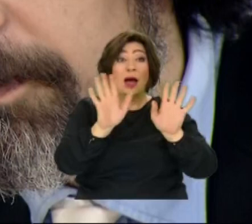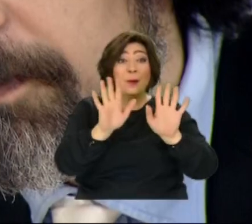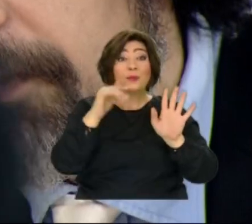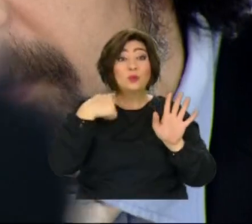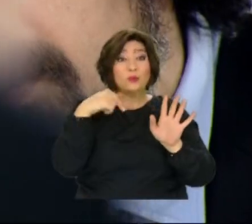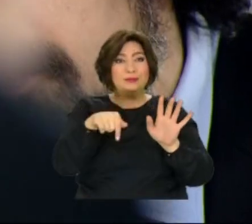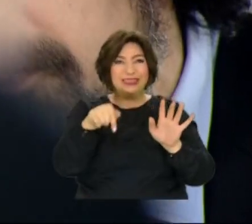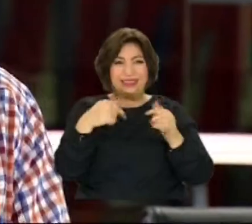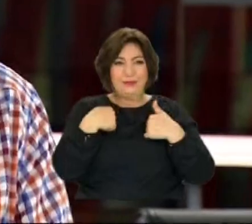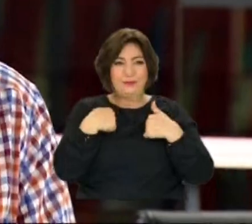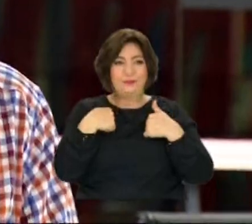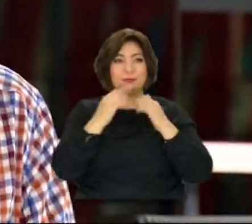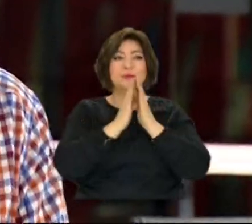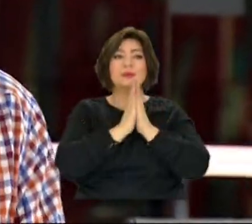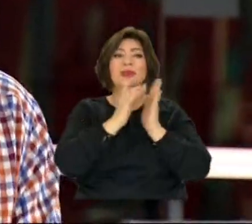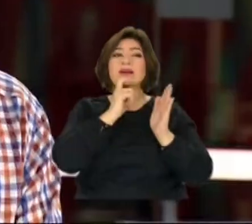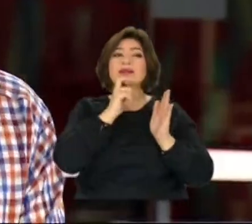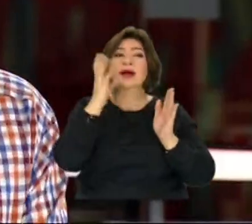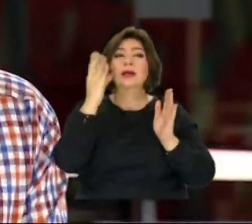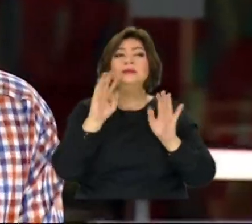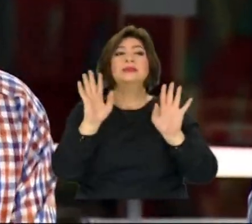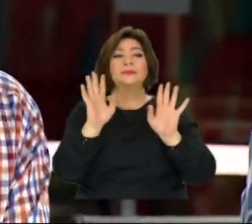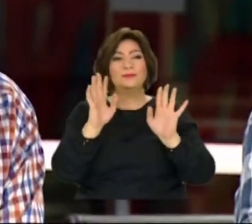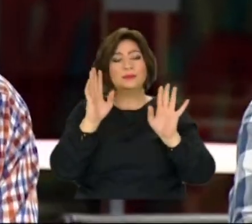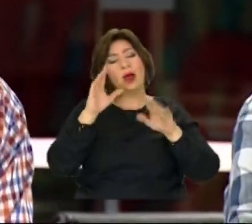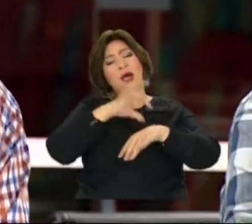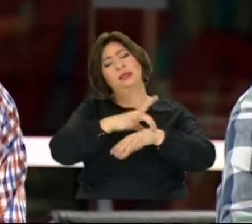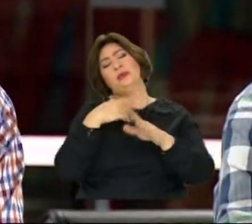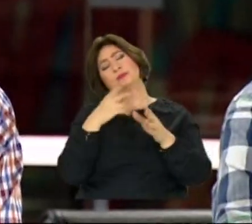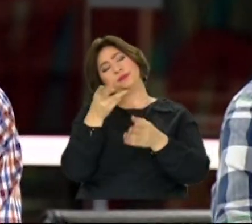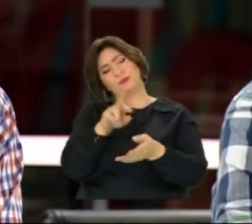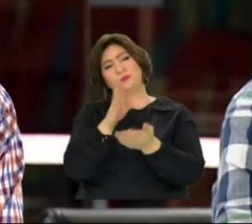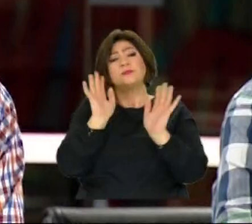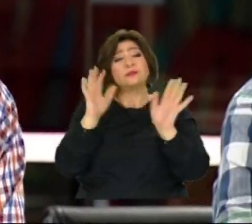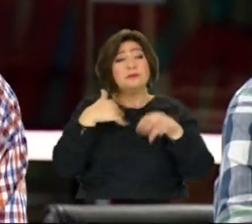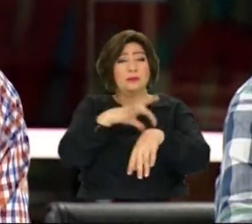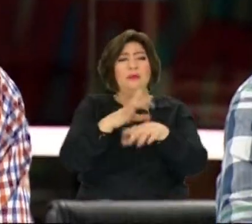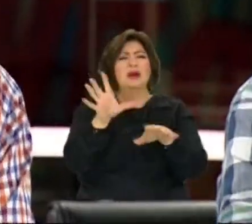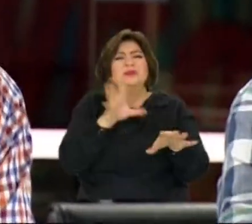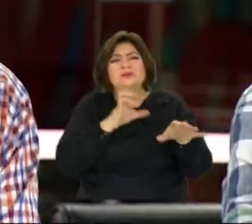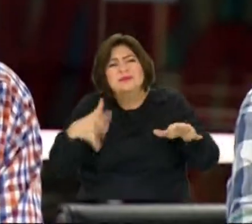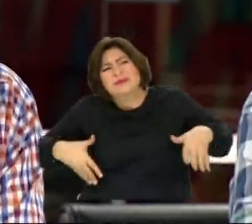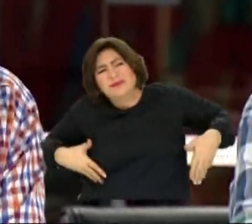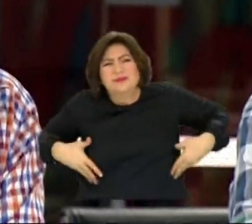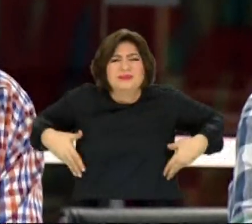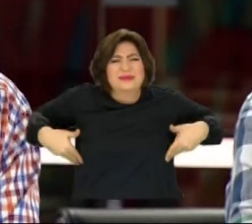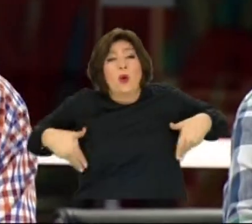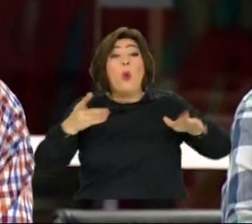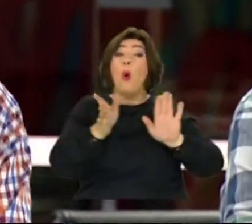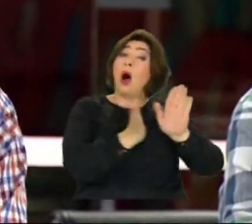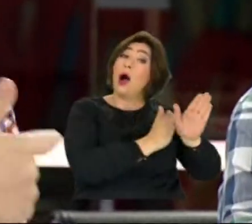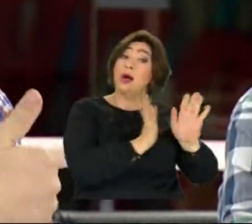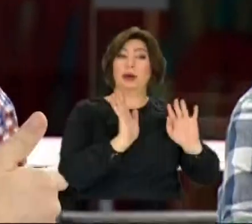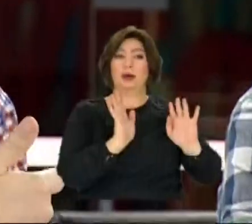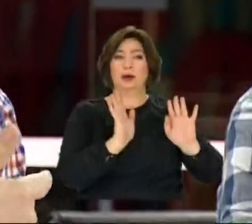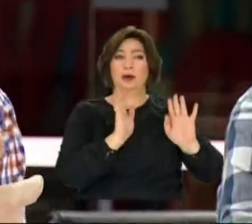bu bizim duyu organlarıyla mesela pardon yanlış tamam, anlaşılır. Hasta mesela yatağında bir acı çekiyor. O ayrı bir şey. Hocamın dediği gibi ayrı bir şey.